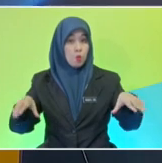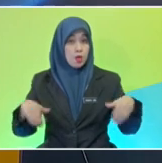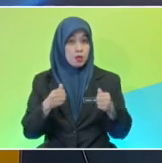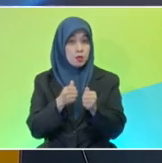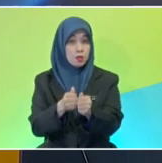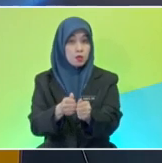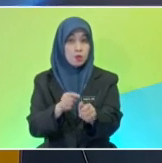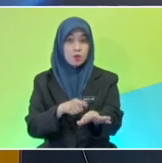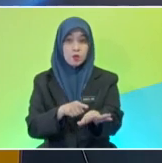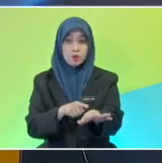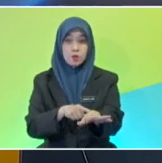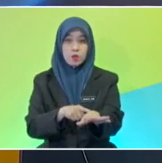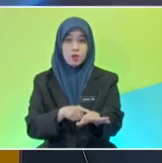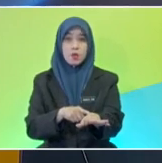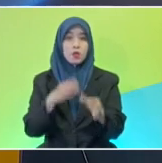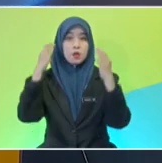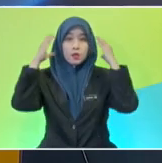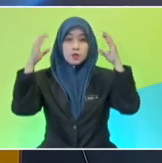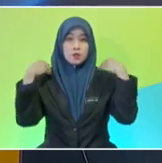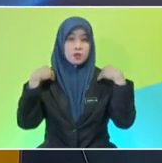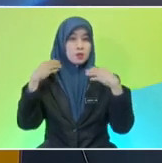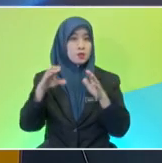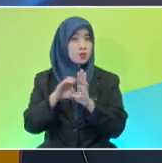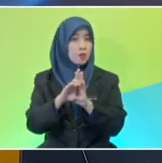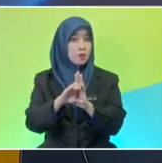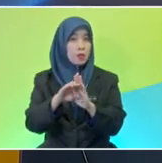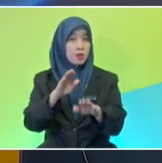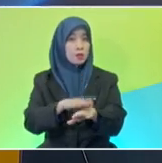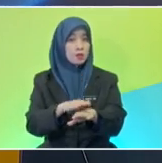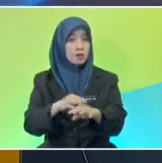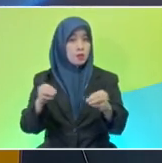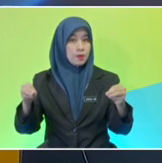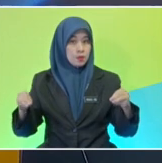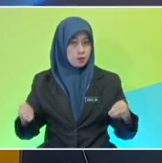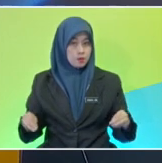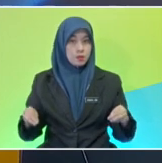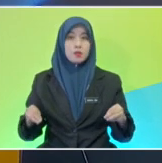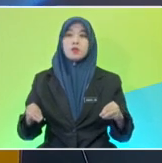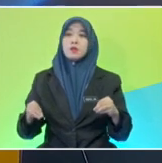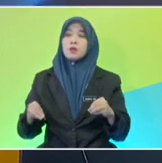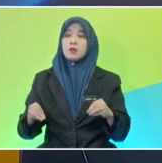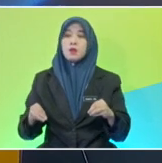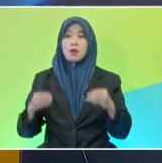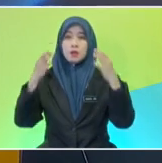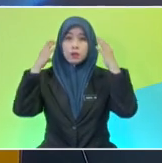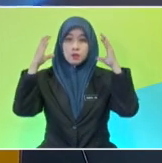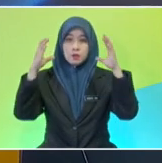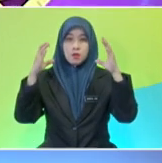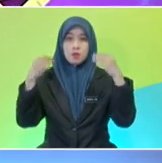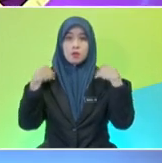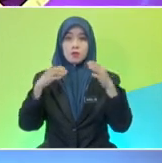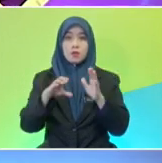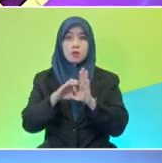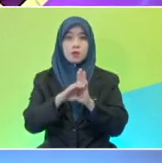yang kita buat pada hari ini, cikgu ada gambar dekat atas meja, okey? Dekat Abang Kemal ada gambar. Betul. Dekat cikgu Fanny pun ada juga gambar-gambar dan